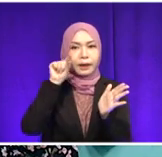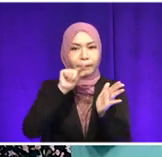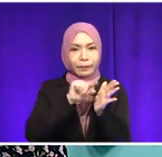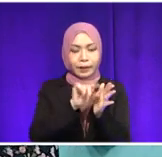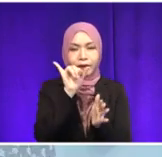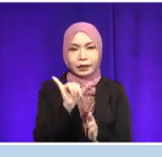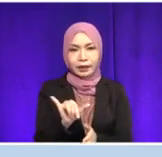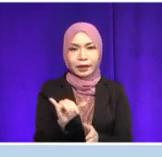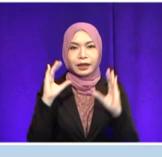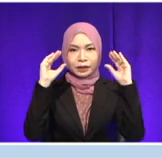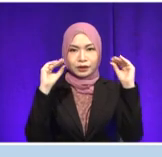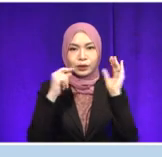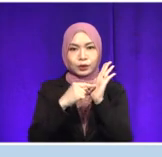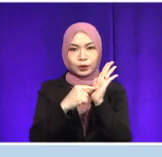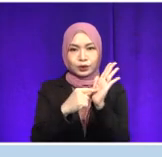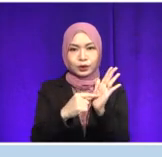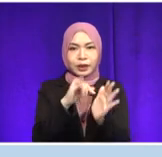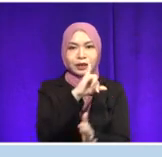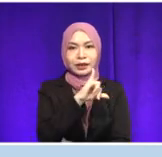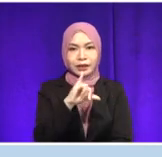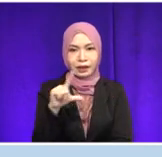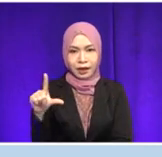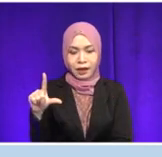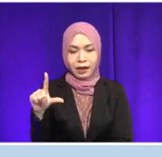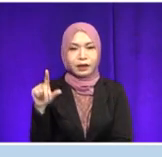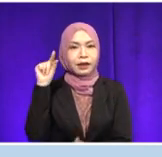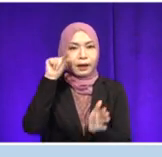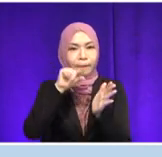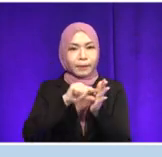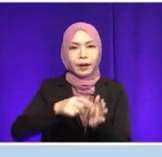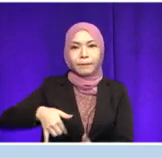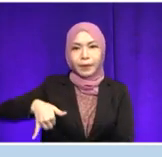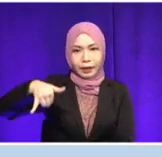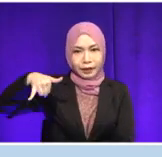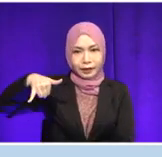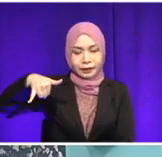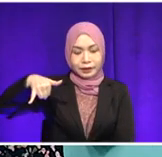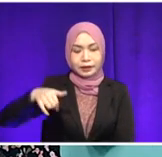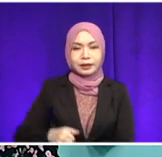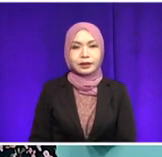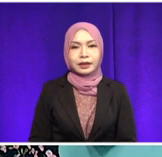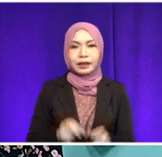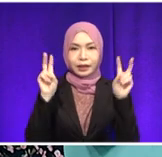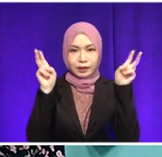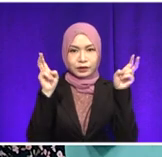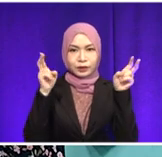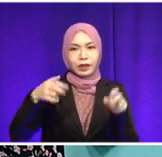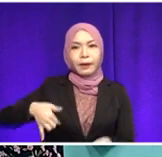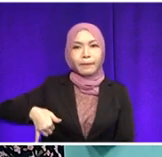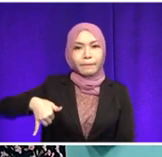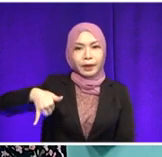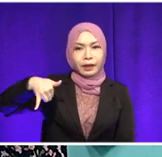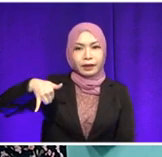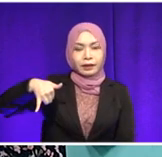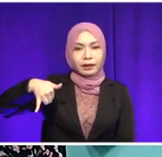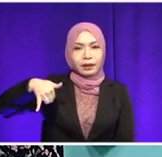eh gambar b kalau tajuknya hanya sebuah back sandang Jadi kalau